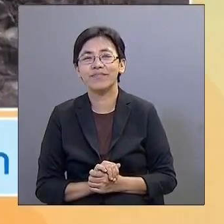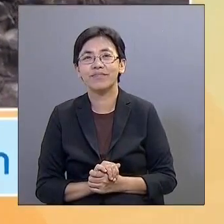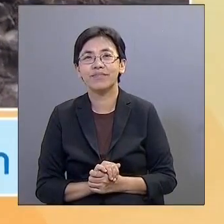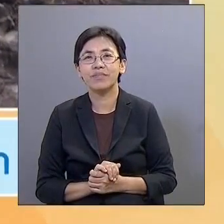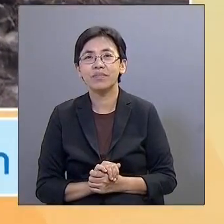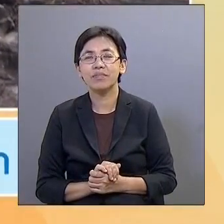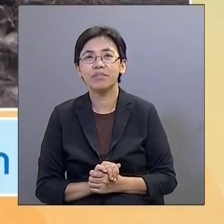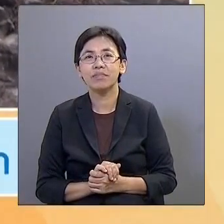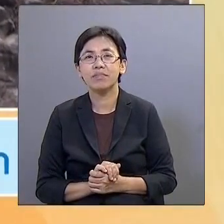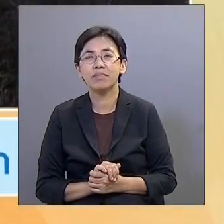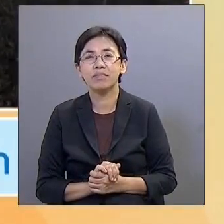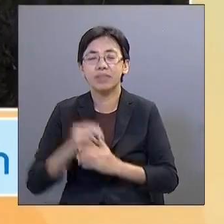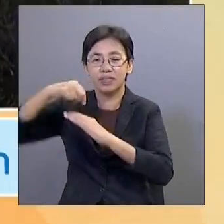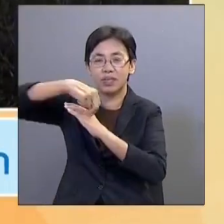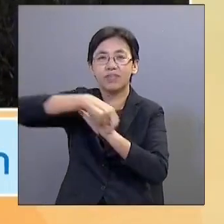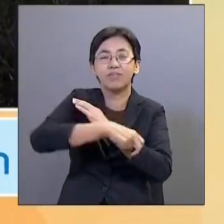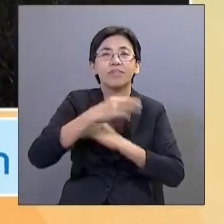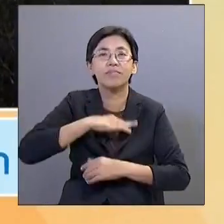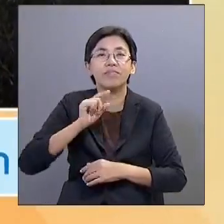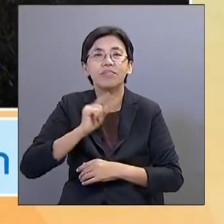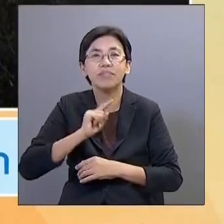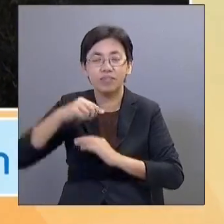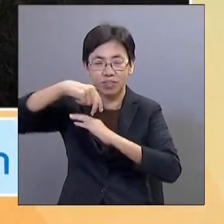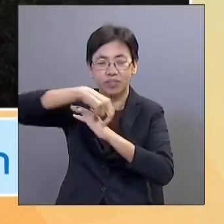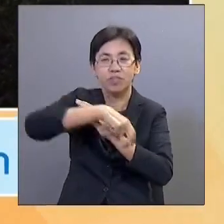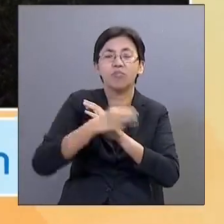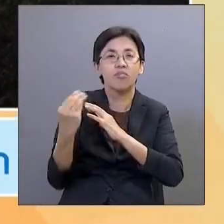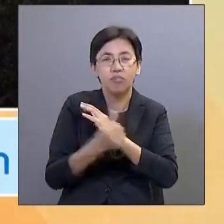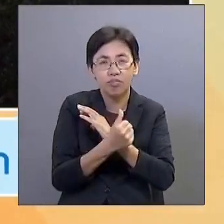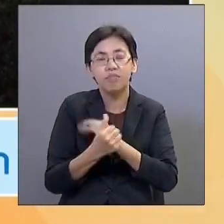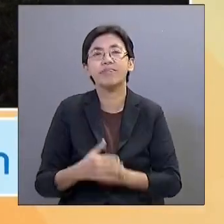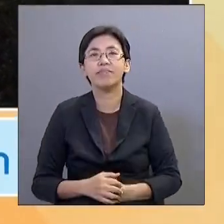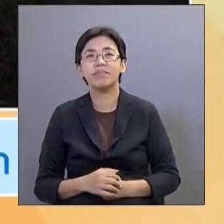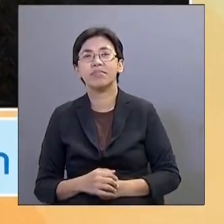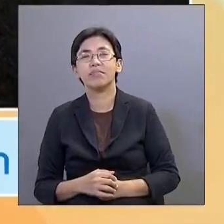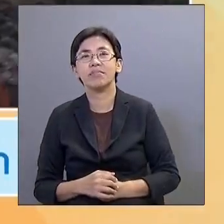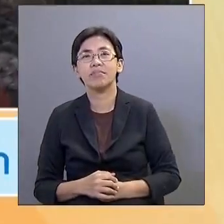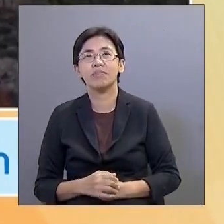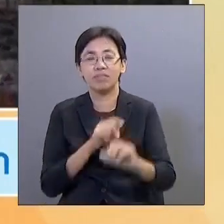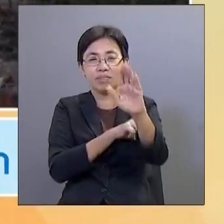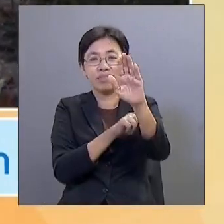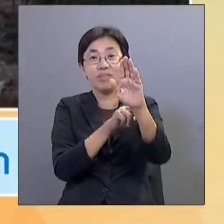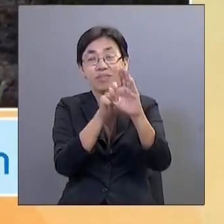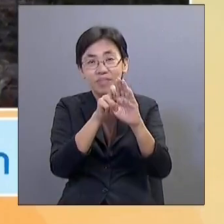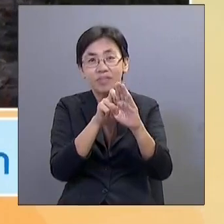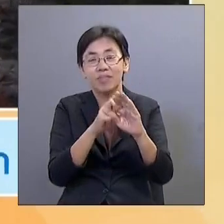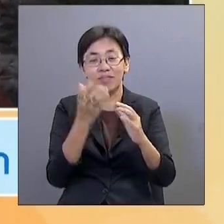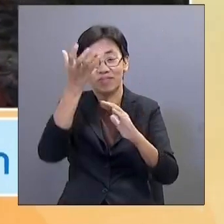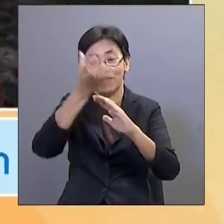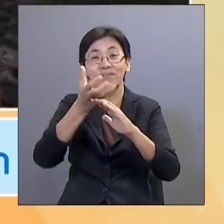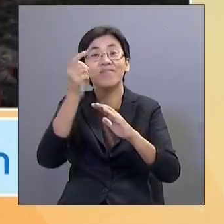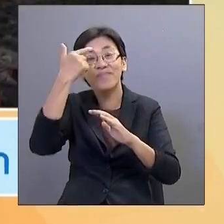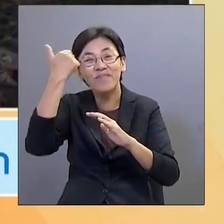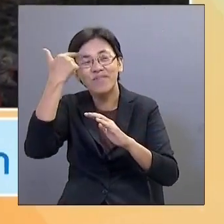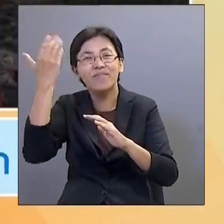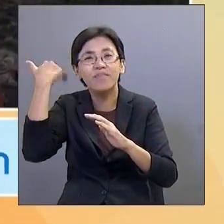นะพอขาลงอ่ะเราจะรู้สึกว่าขาลงหรือขากลับอ่ะเร็ว ใช่ แรงน้มถ่วงมันตอนขึ้นเขาฮิชกูดอ่ะตอนไปเนี่ยแบบ